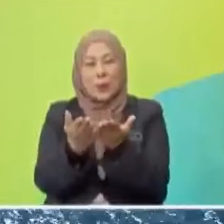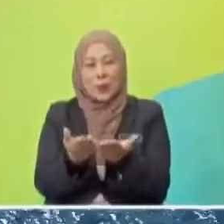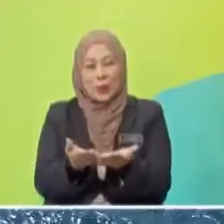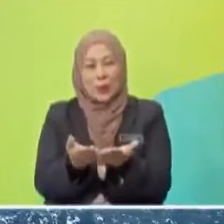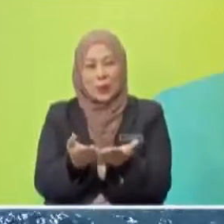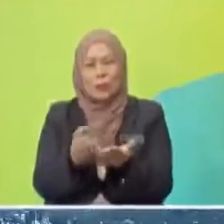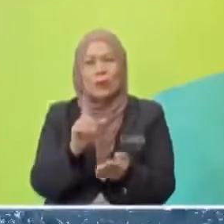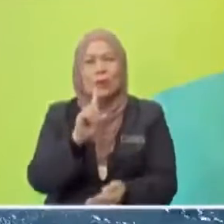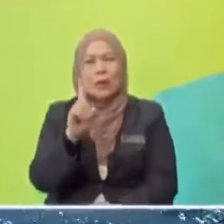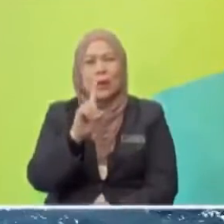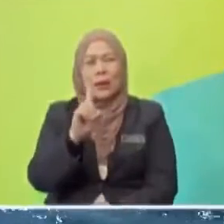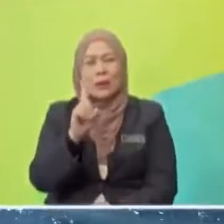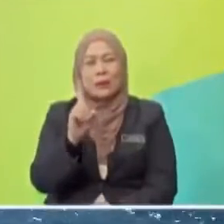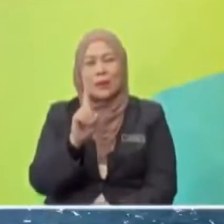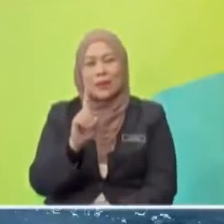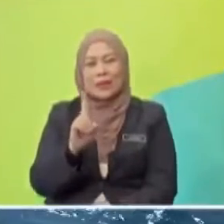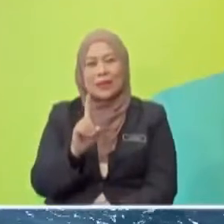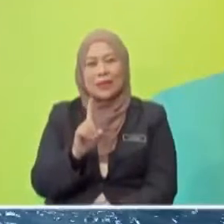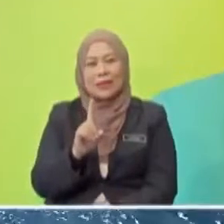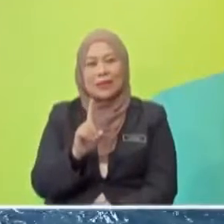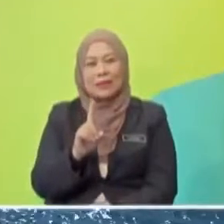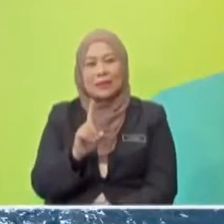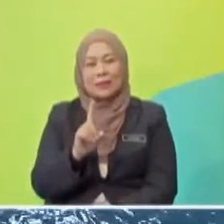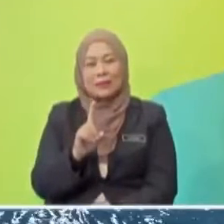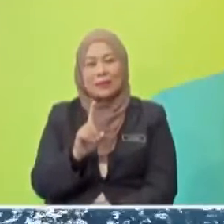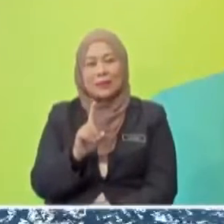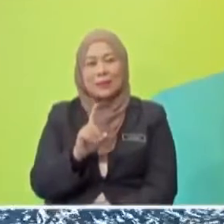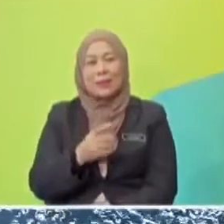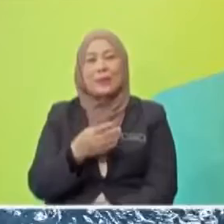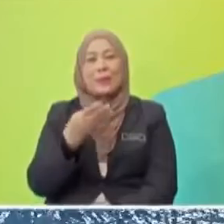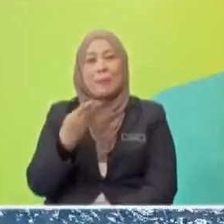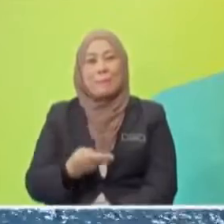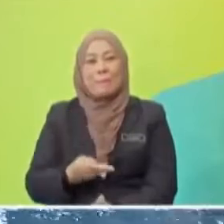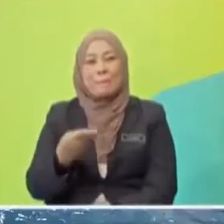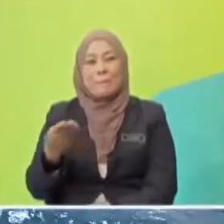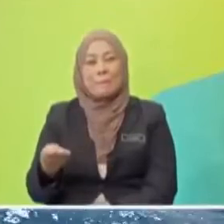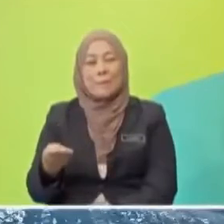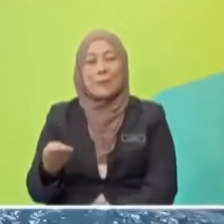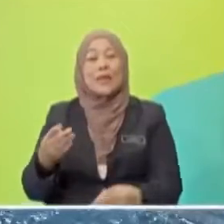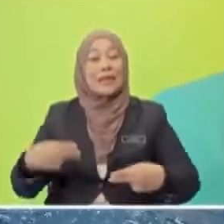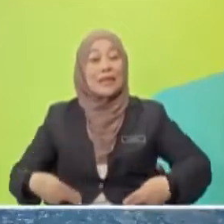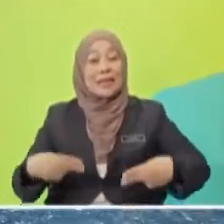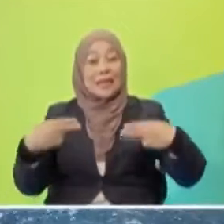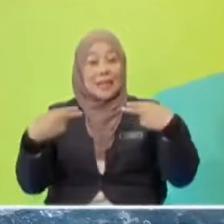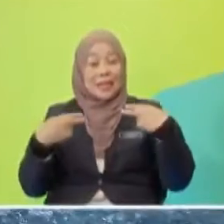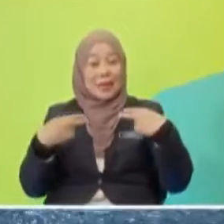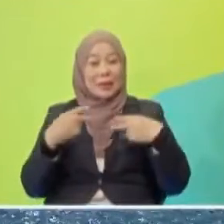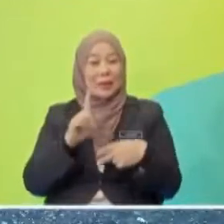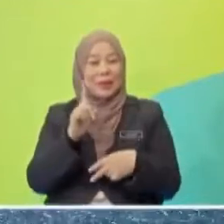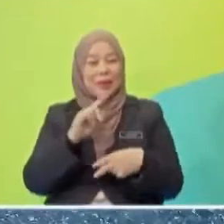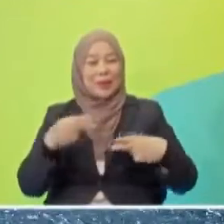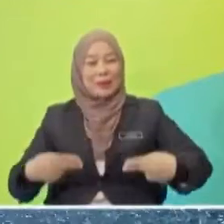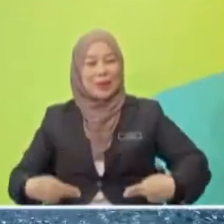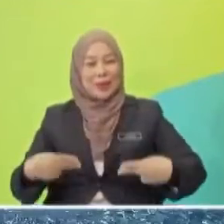ketiga-tiga di hadapan dia nih satu oke